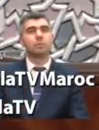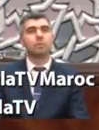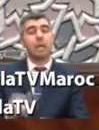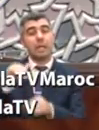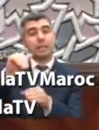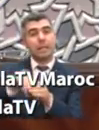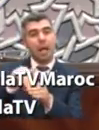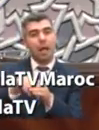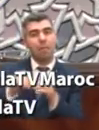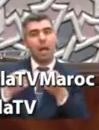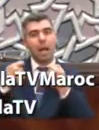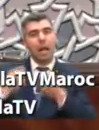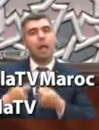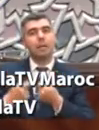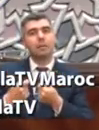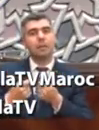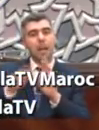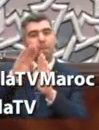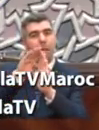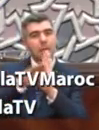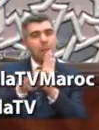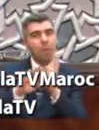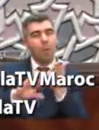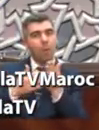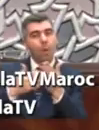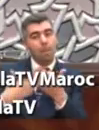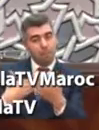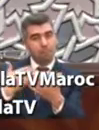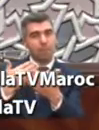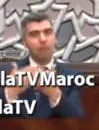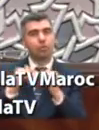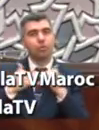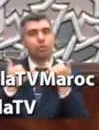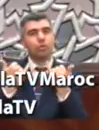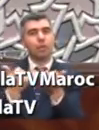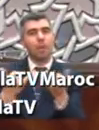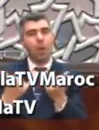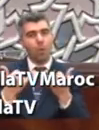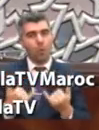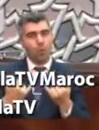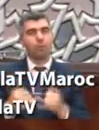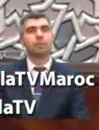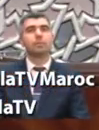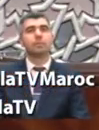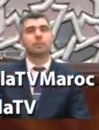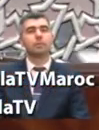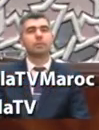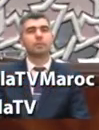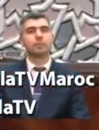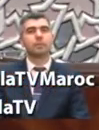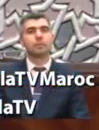لانتخاب رؤساء اللجان النيابية، وذلك مباشرة بعد حصة هذه الجلسة دي الأسئلة